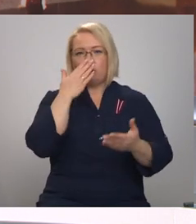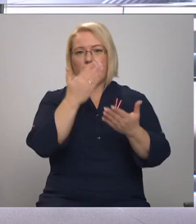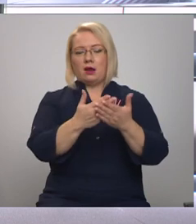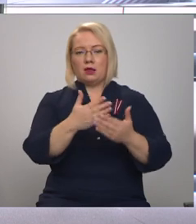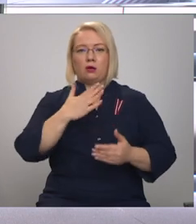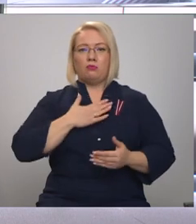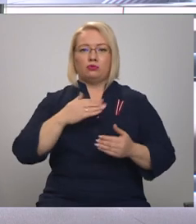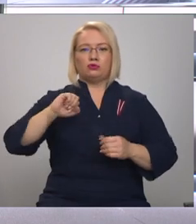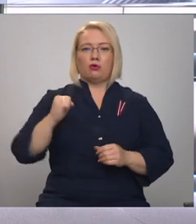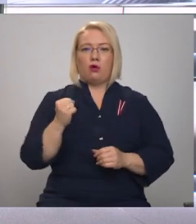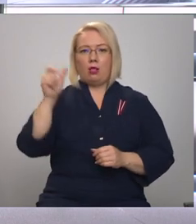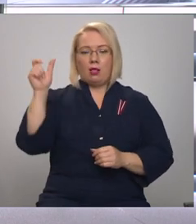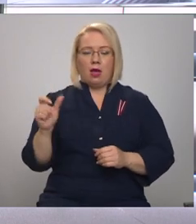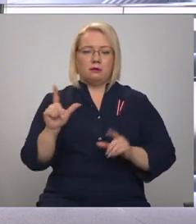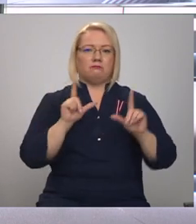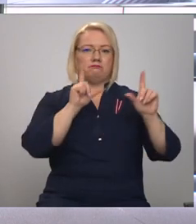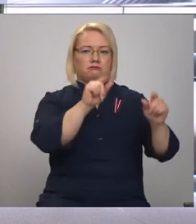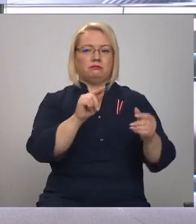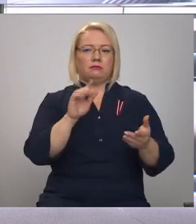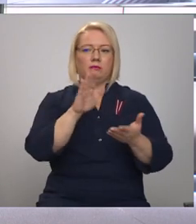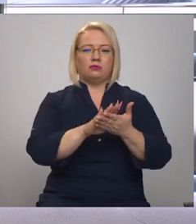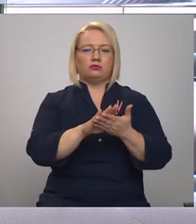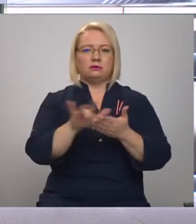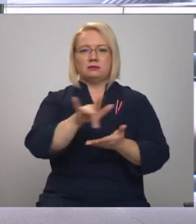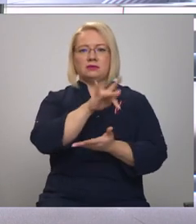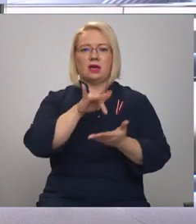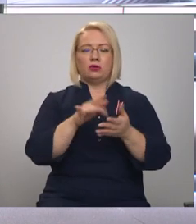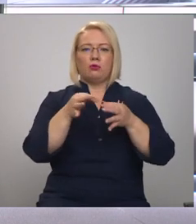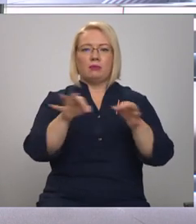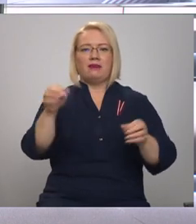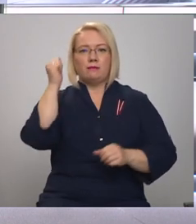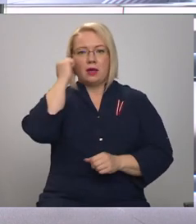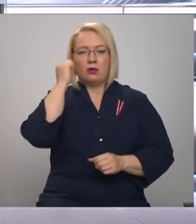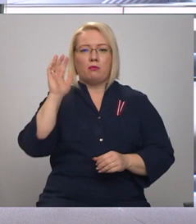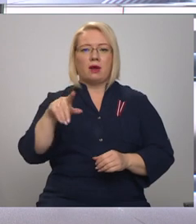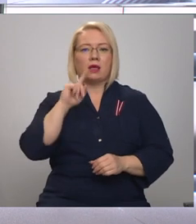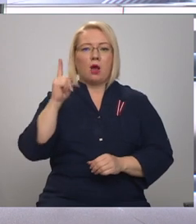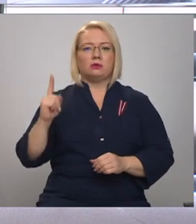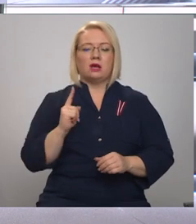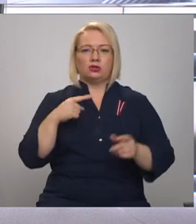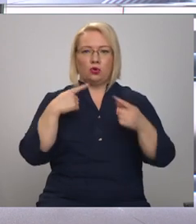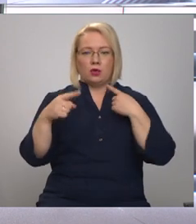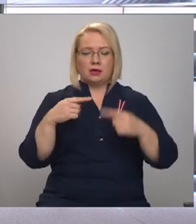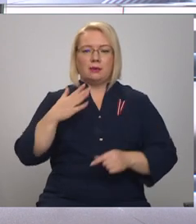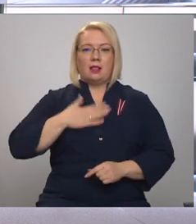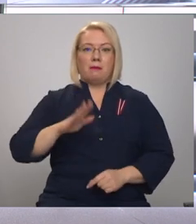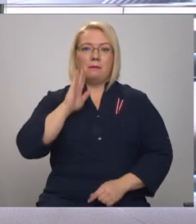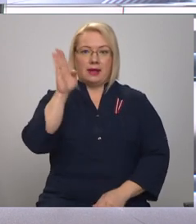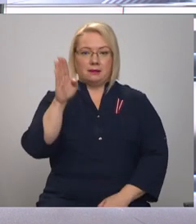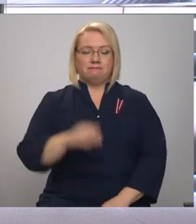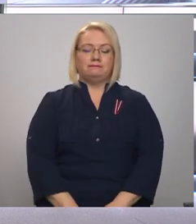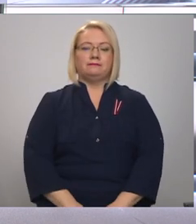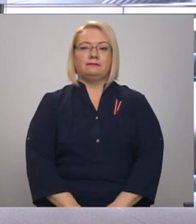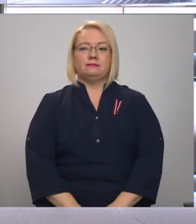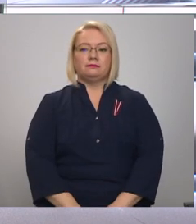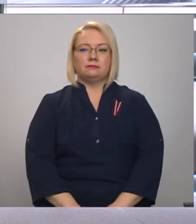Ilze Skudra ir devusies uz, kā jau minējām, uz epicentru arī brīvības pieminekli un par jaunsardzi arī runās. Labrīt, Ilze!